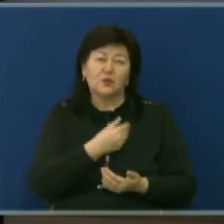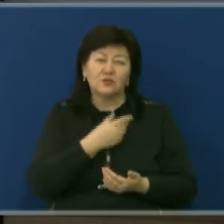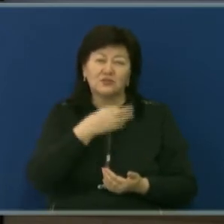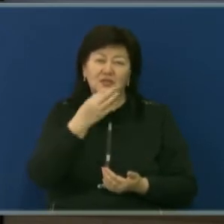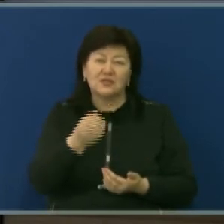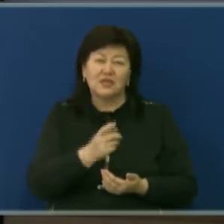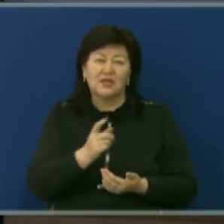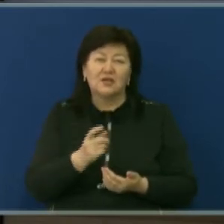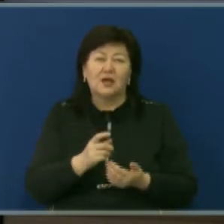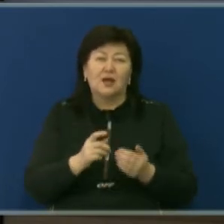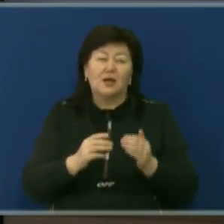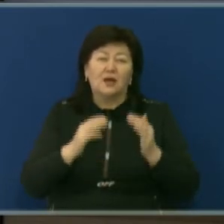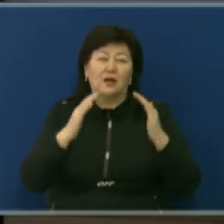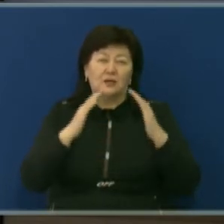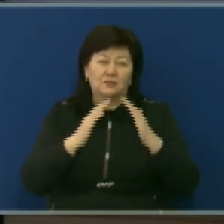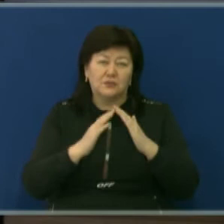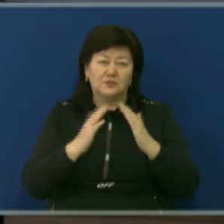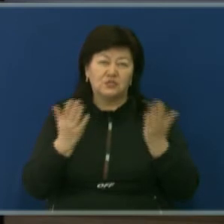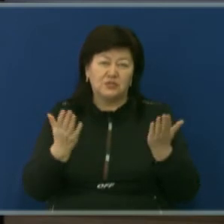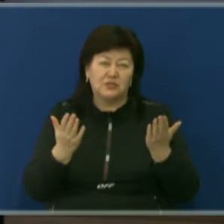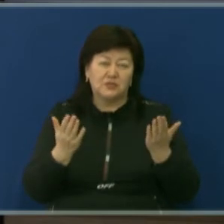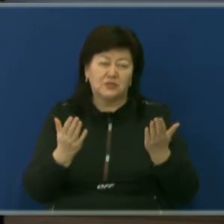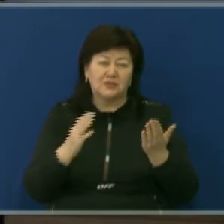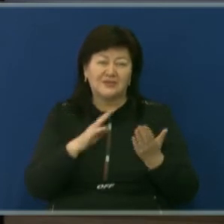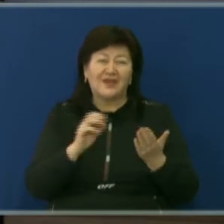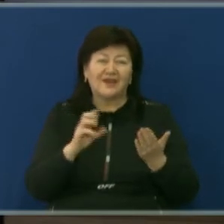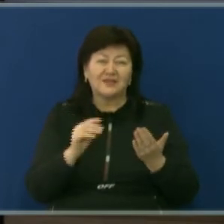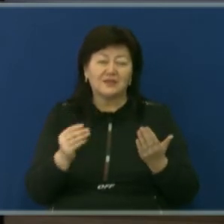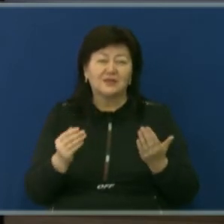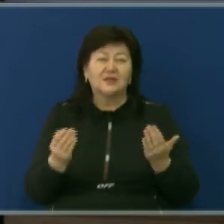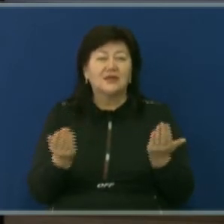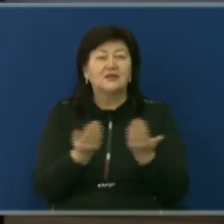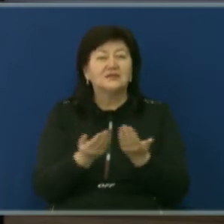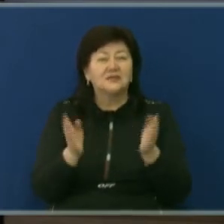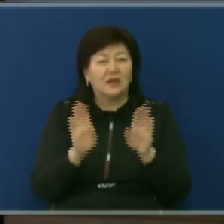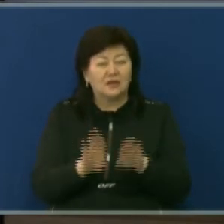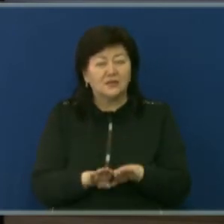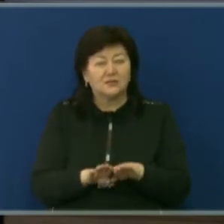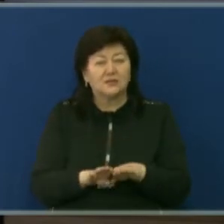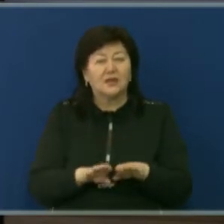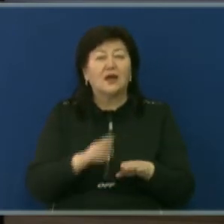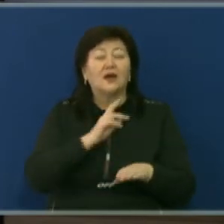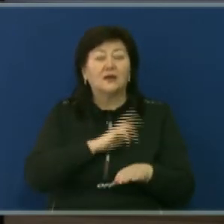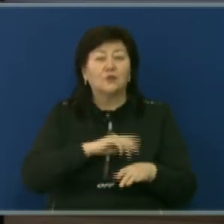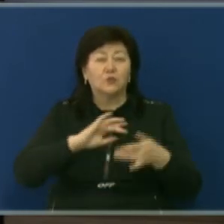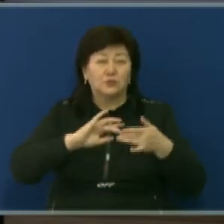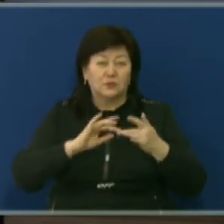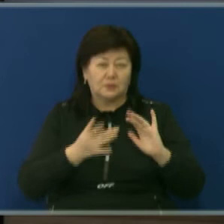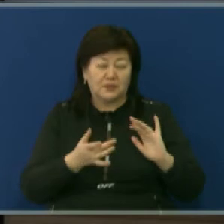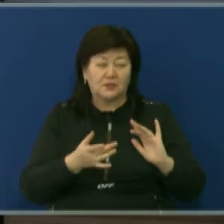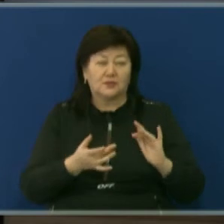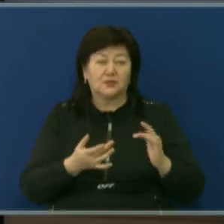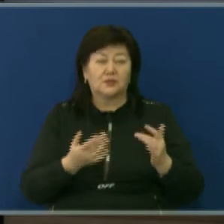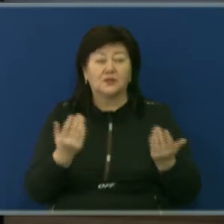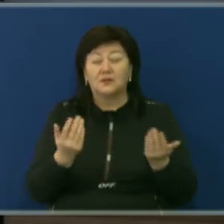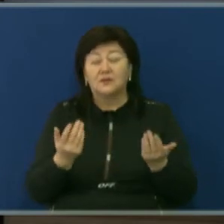помещение закрыто для зрителей, но будет трансляция в режиме онлайн. И это,